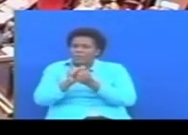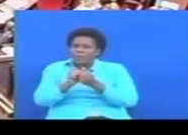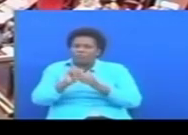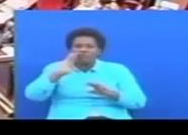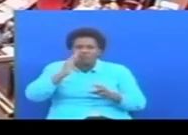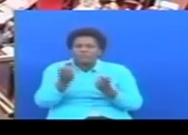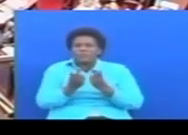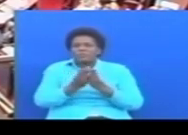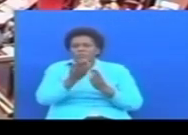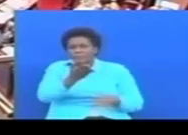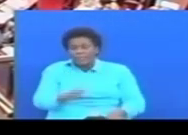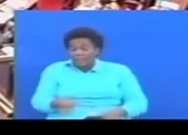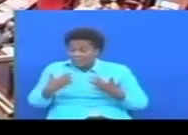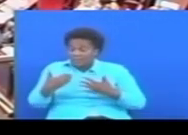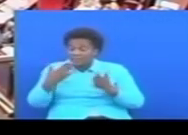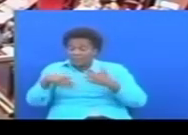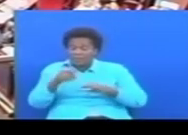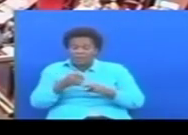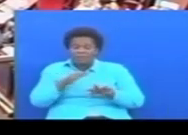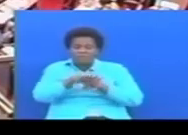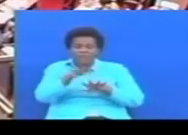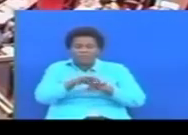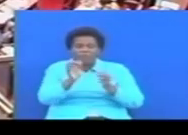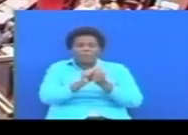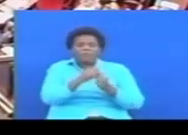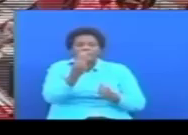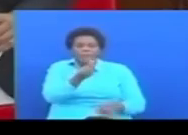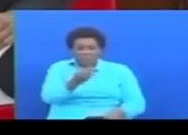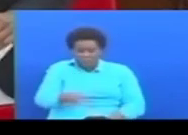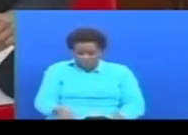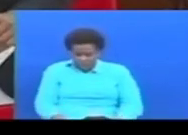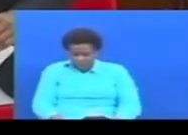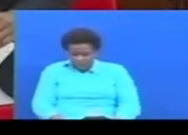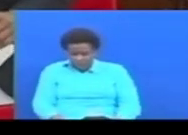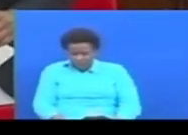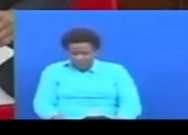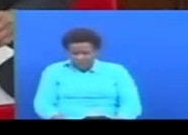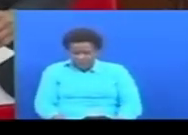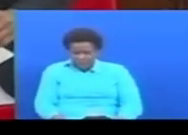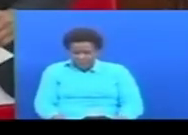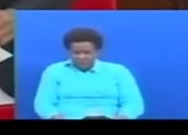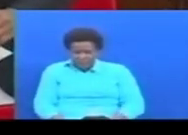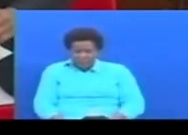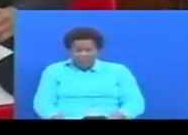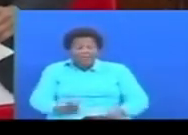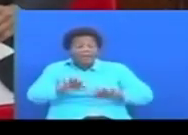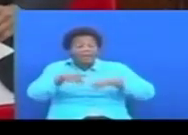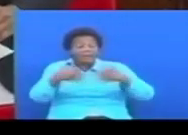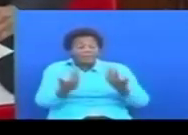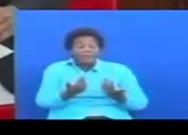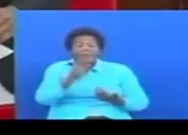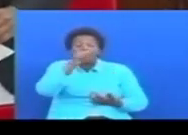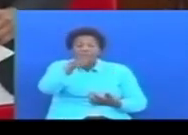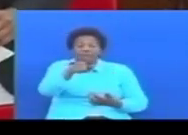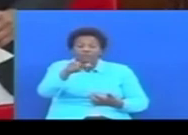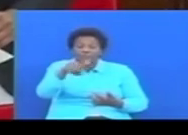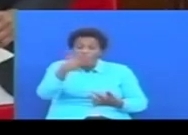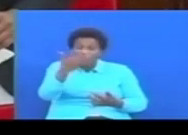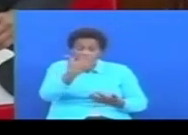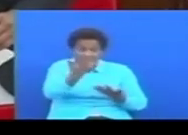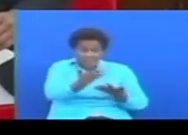kwa nisema mambo machache. Kwanza, hakuna mtu yoyote, Mtanzania yoyote atakayepata kazi au kukosa